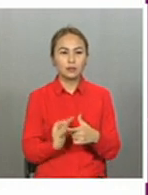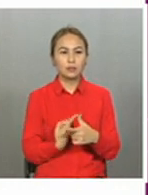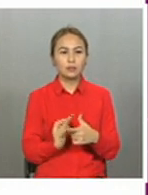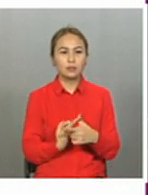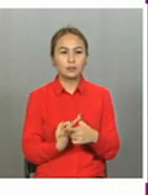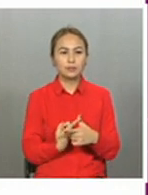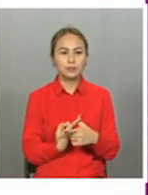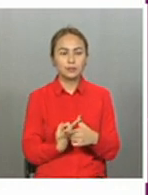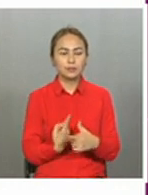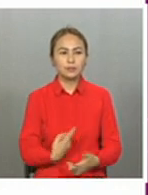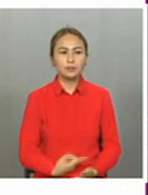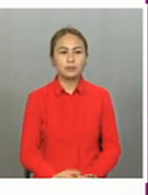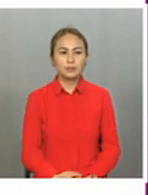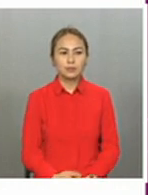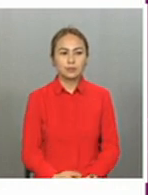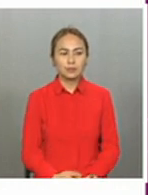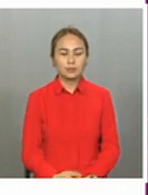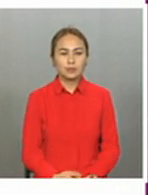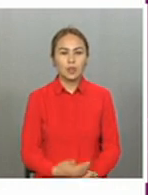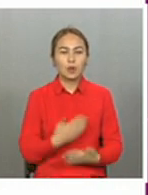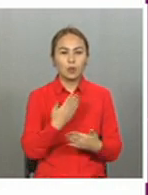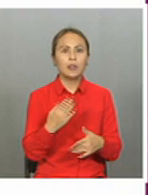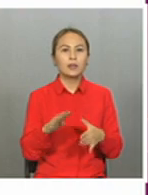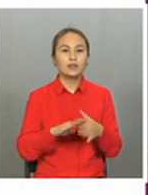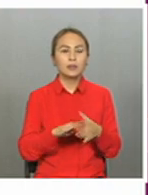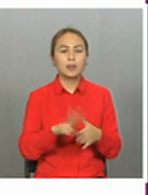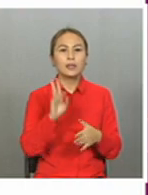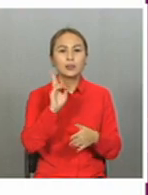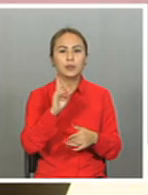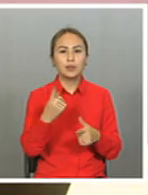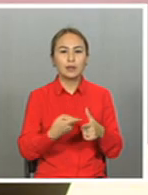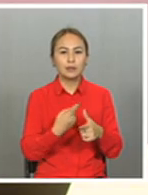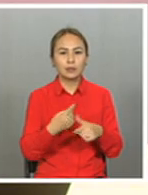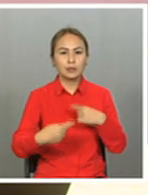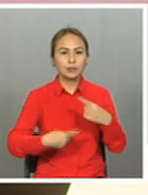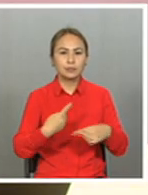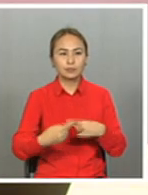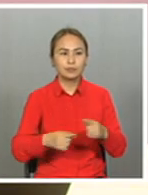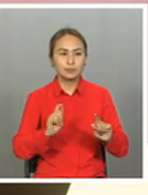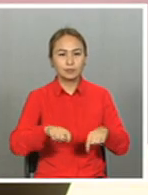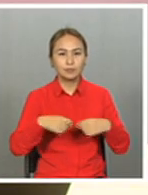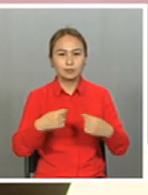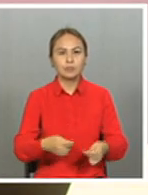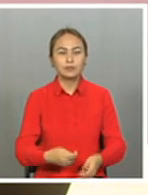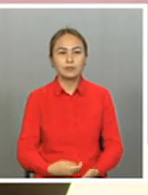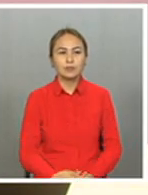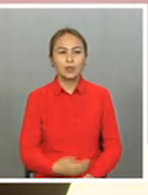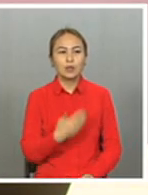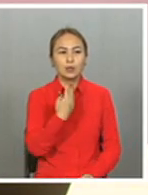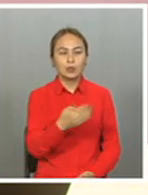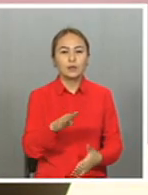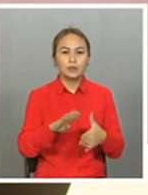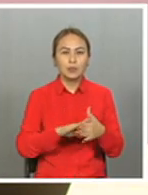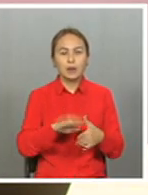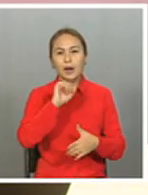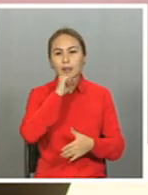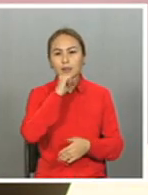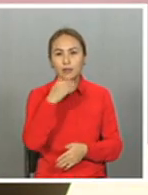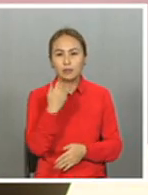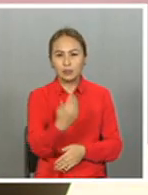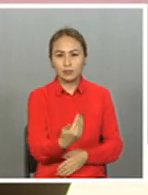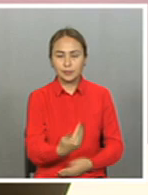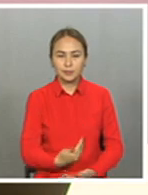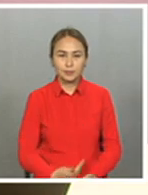айттым. Олардың тегі кімнің атында? Дұрыс айтасыңдар, олардың тегі аталарының